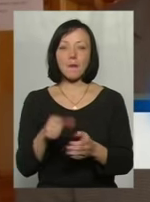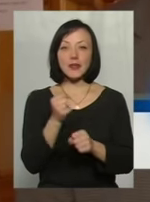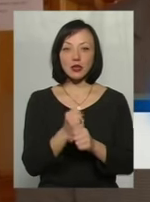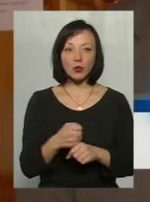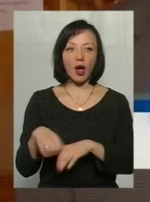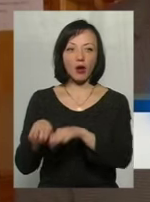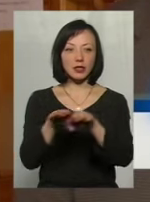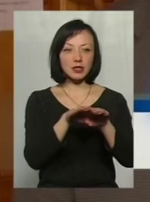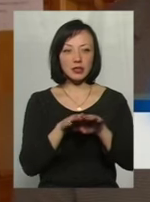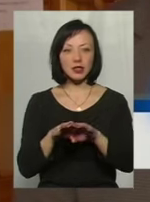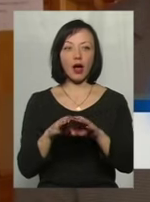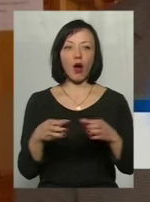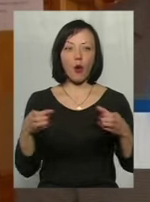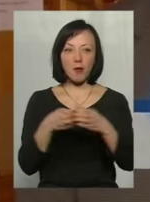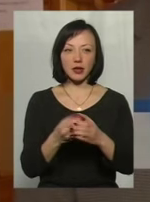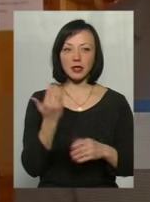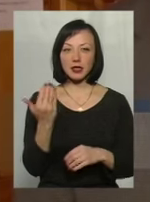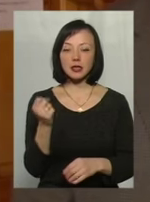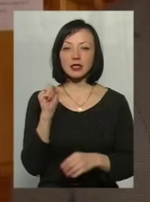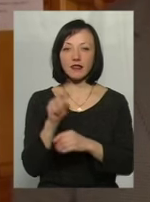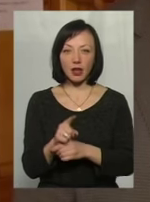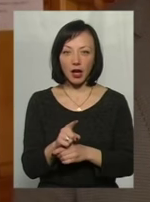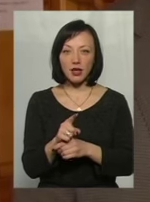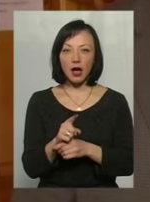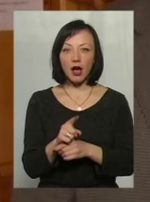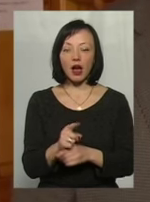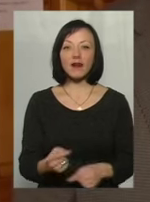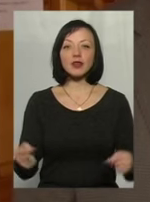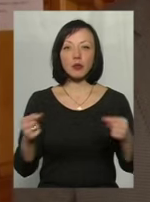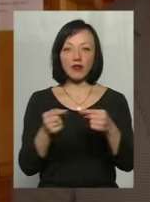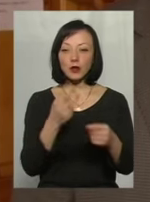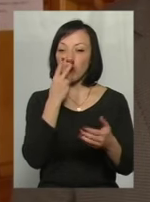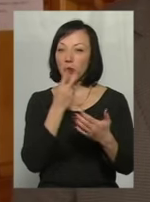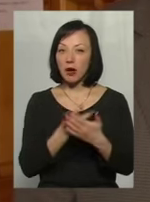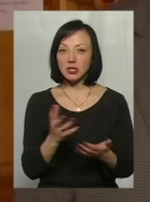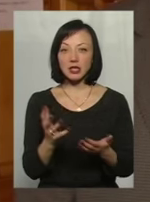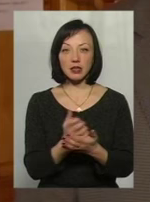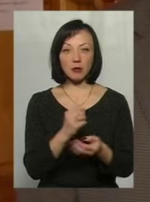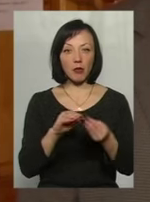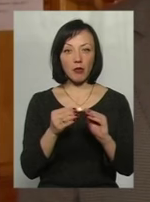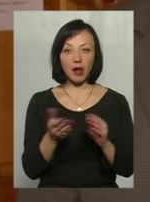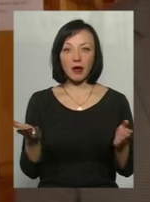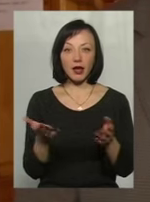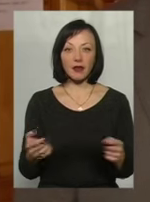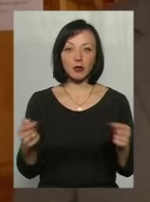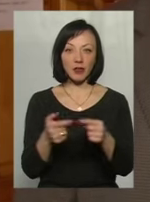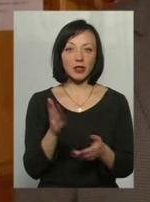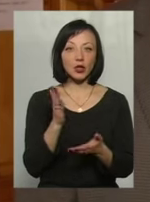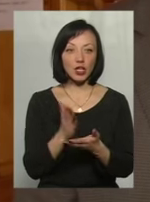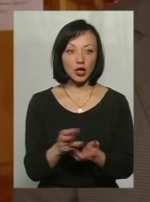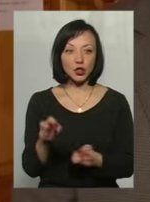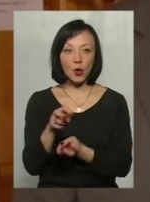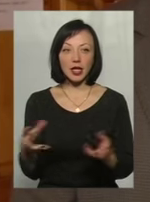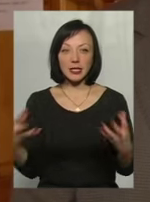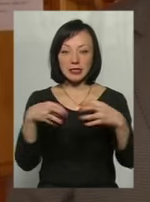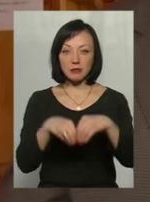як одна єдина ціла команда. Їхнє завдання, відповідно, побачити, знайти ті проблеми, які, відповідно, є, і шукати